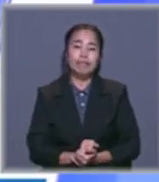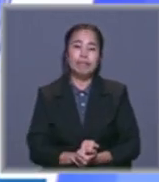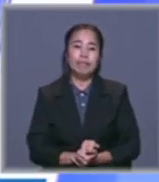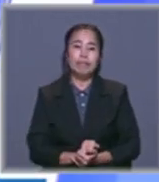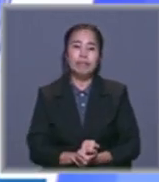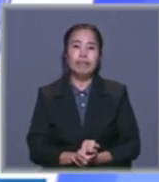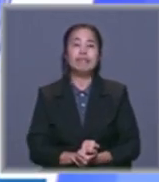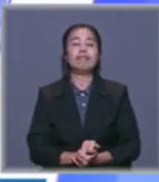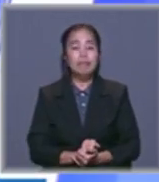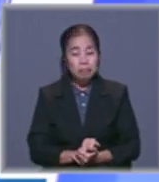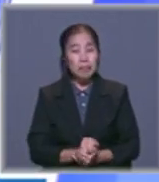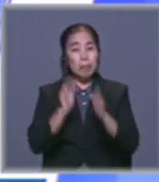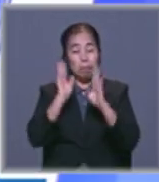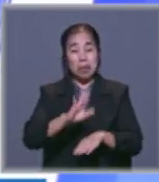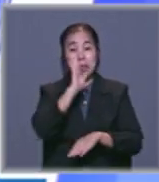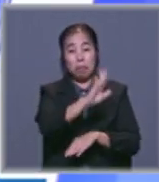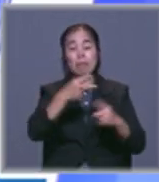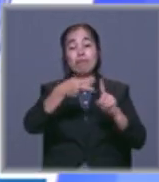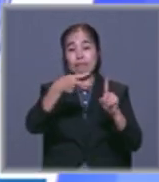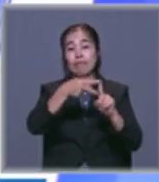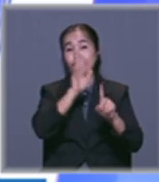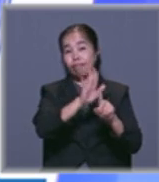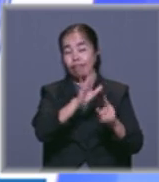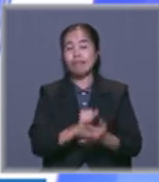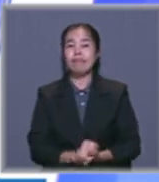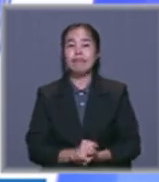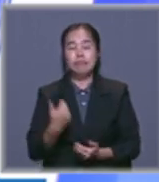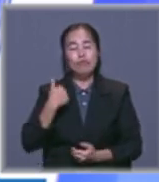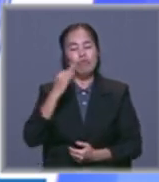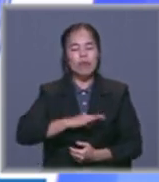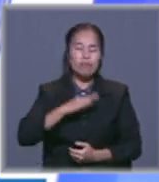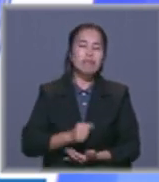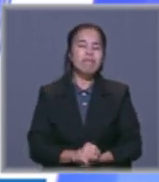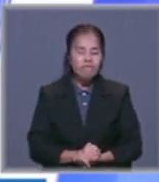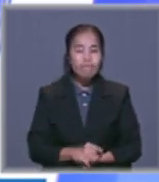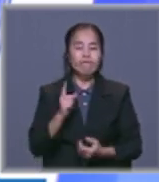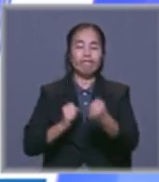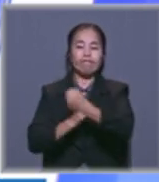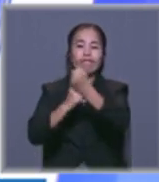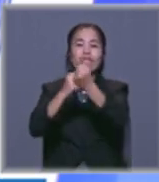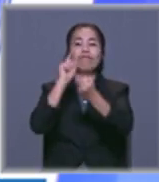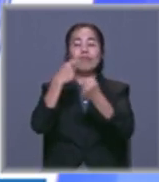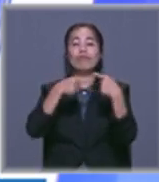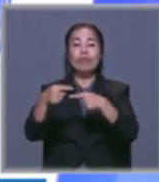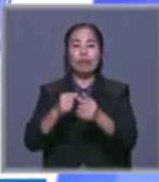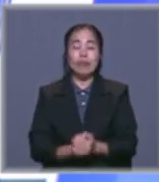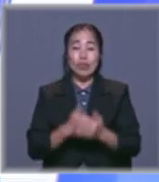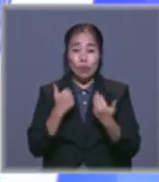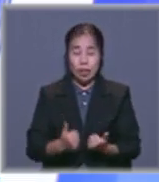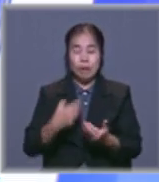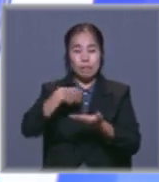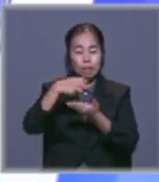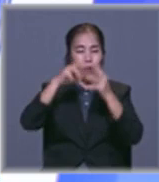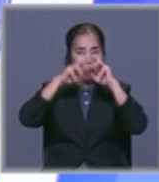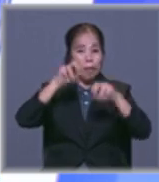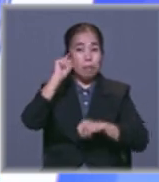นั่นคือท่าทีล่าสุดของอนาคตใหม่นะครับยังมีความรู้สึกว่าเรื่องนี้จะต้องต่อสู้ทางกฎหมายต่อไปเดี๋ยววันนี้ 5:00 นผมจะกลับมาวิเคราะห์เรื่องนี้ต่